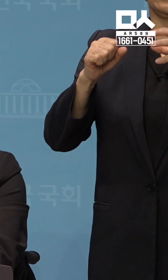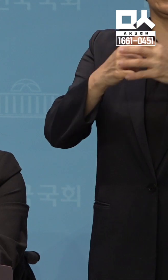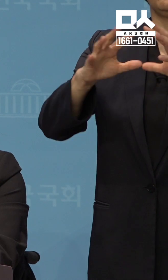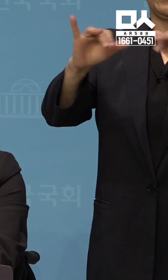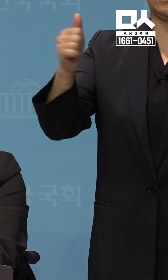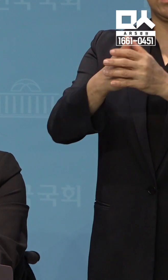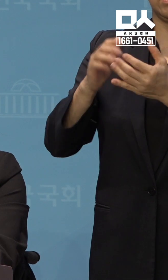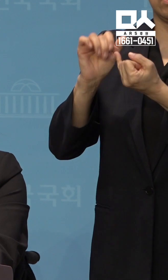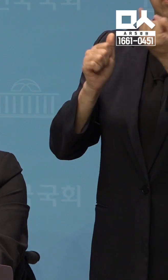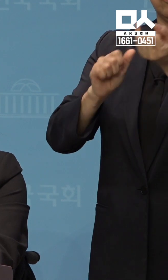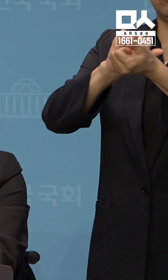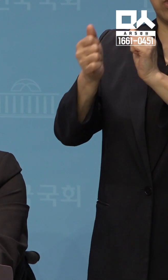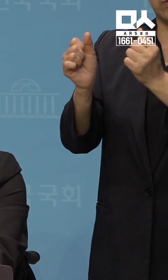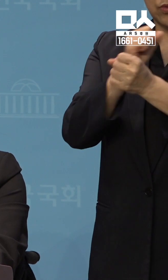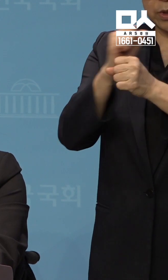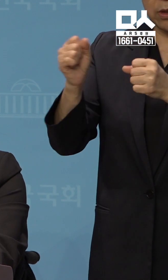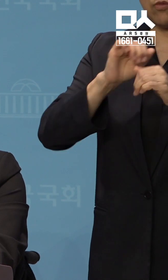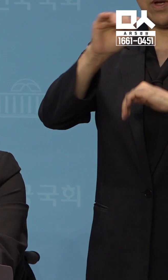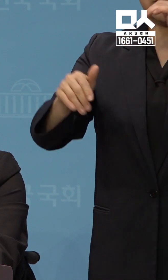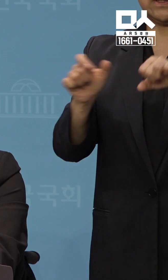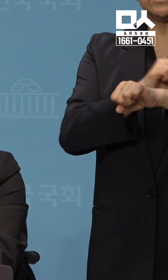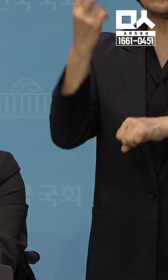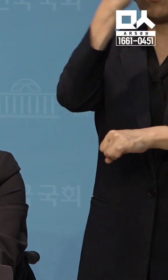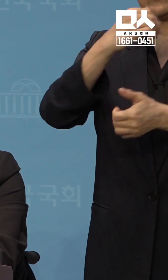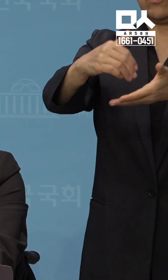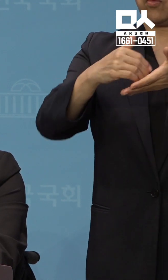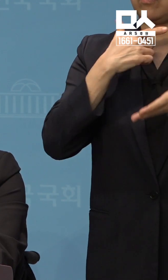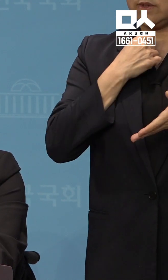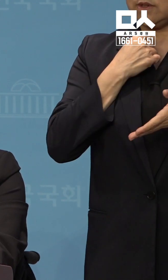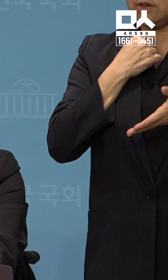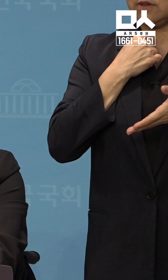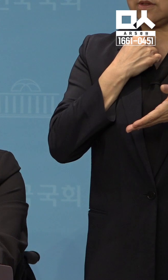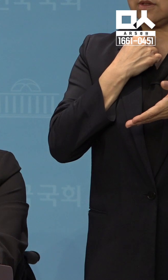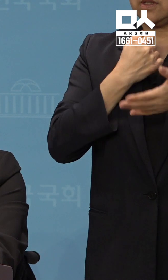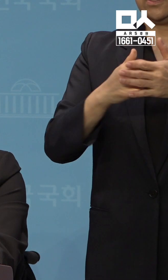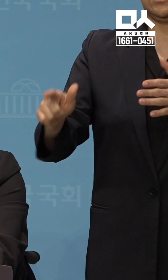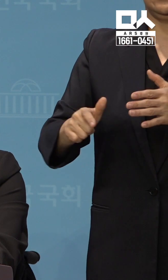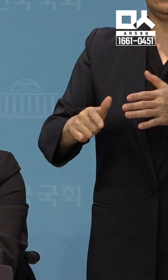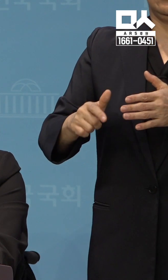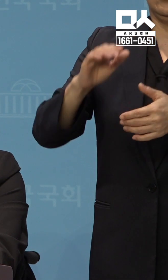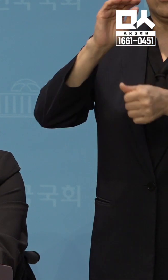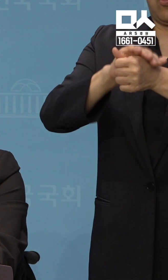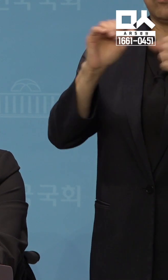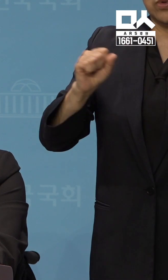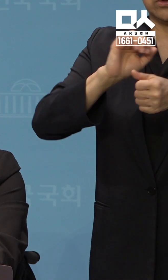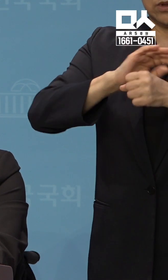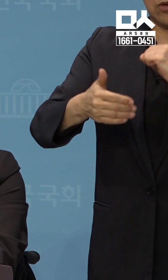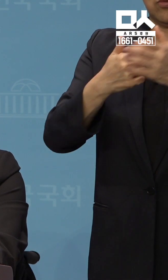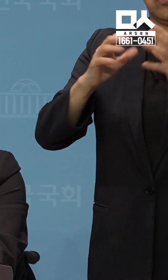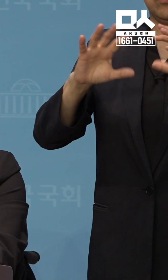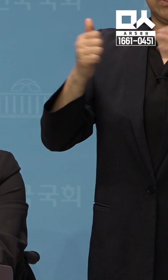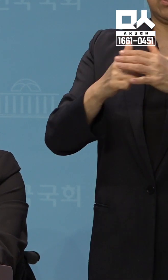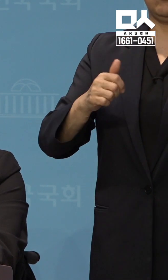김건희 여사 주가조작 관 관여 의역 특검을 요구하고 있습니다 대구 경북 지역을 비롯한 국민의